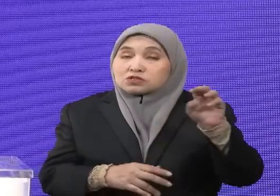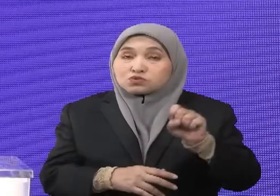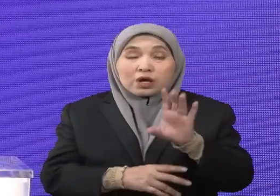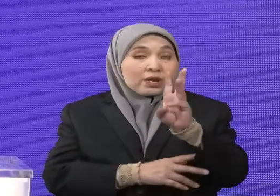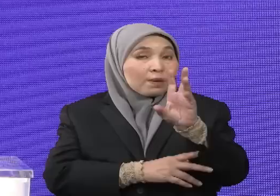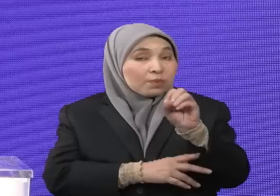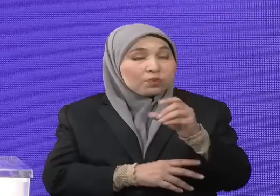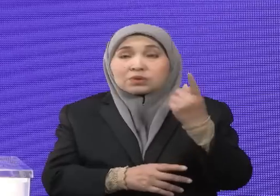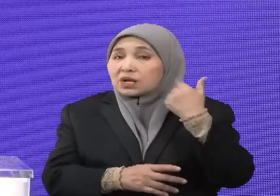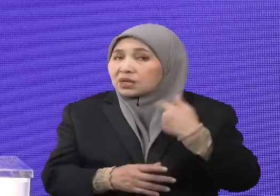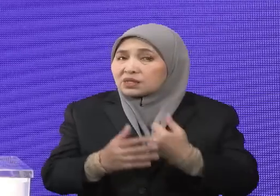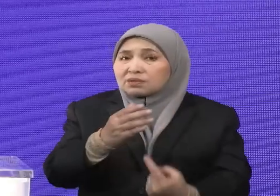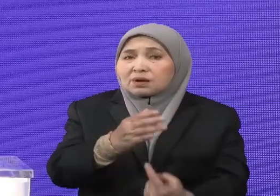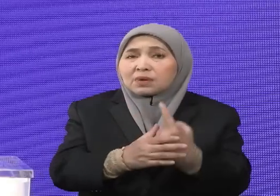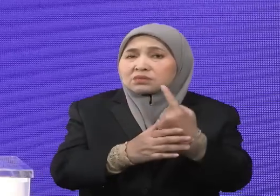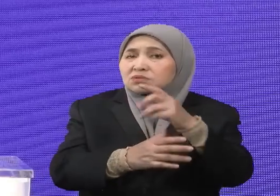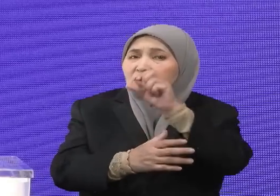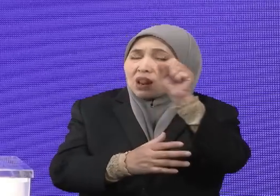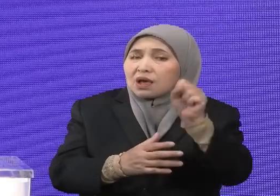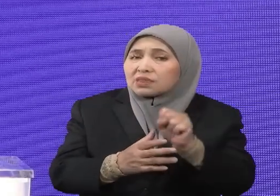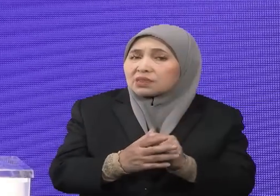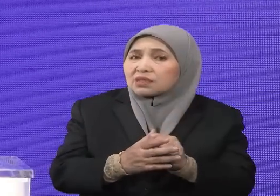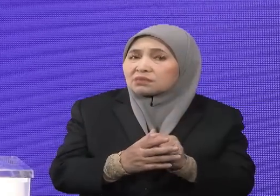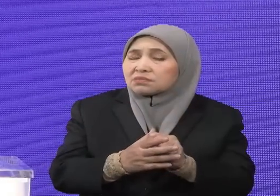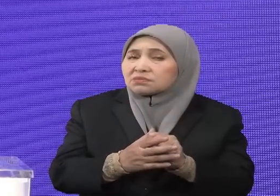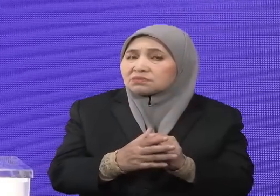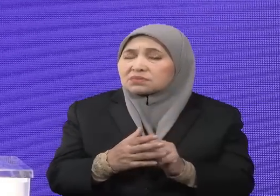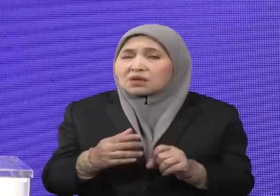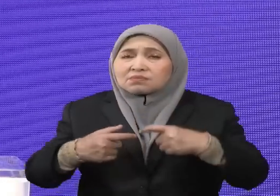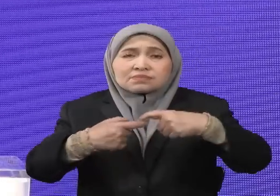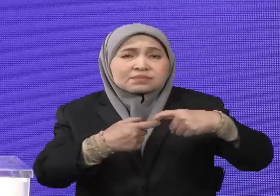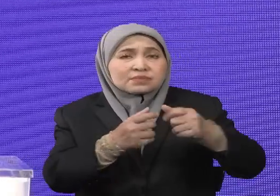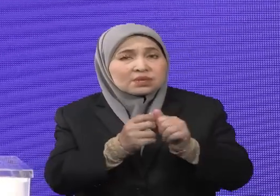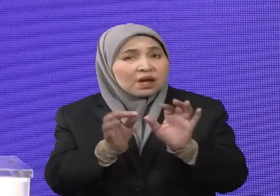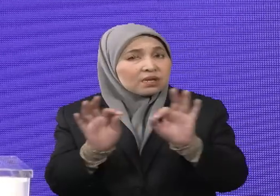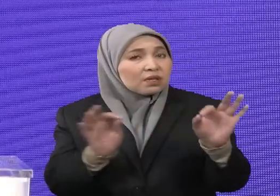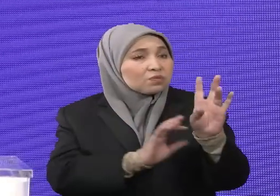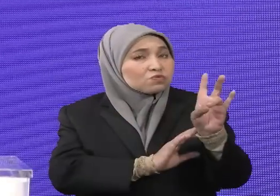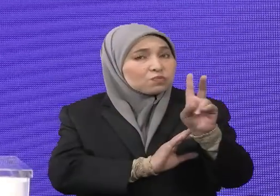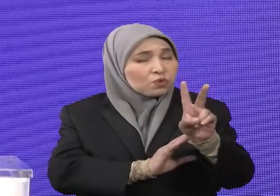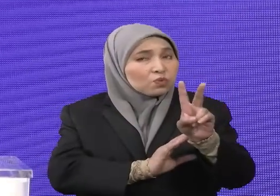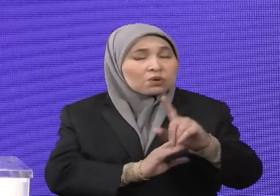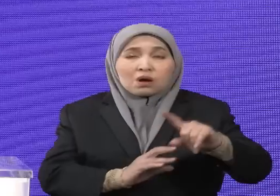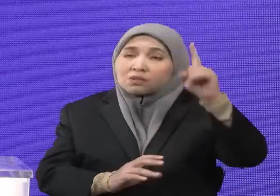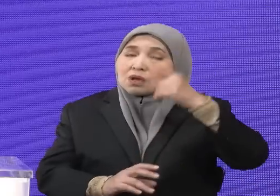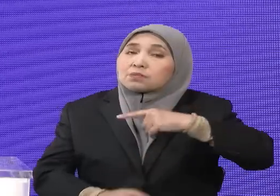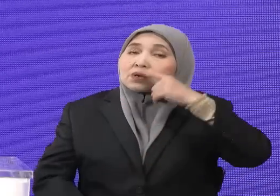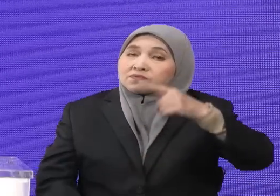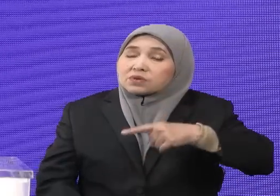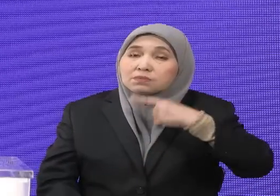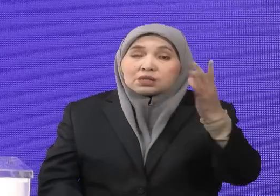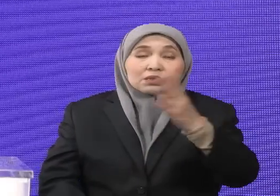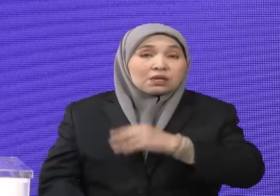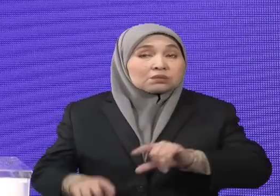tadi kita ditimbulkan satu persoalan ambarkai dengan ayat 72 di mana Allah subhanahu wa ta'ala berfirman Dan